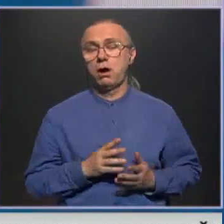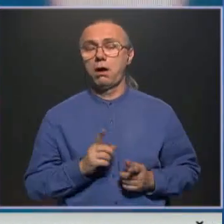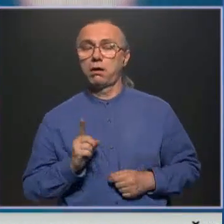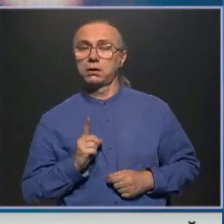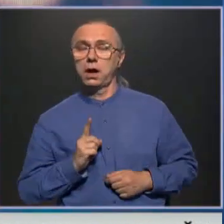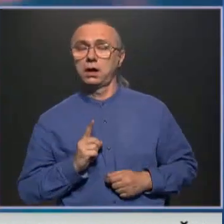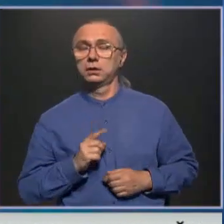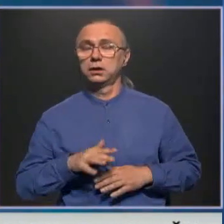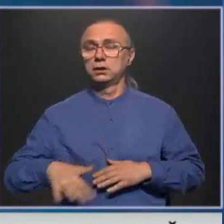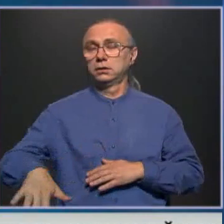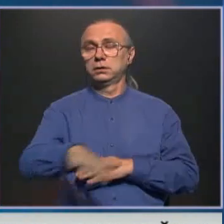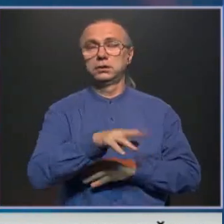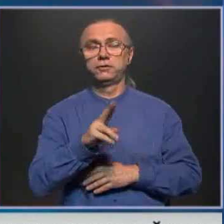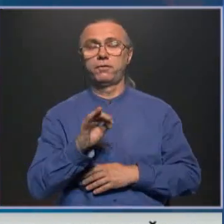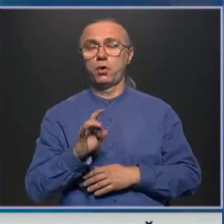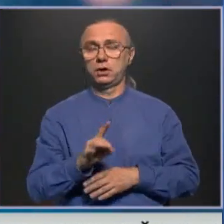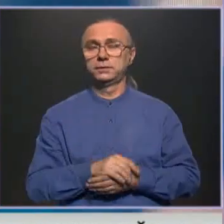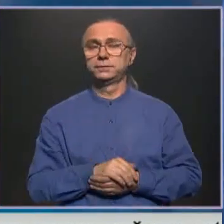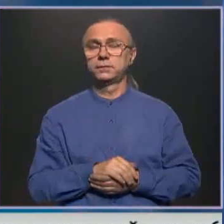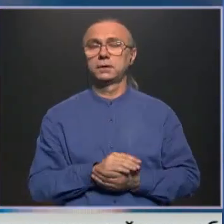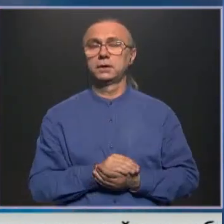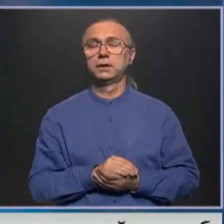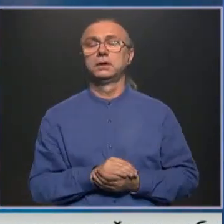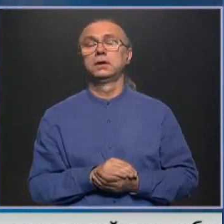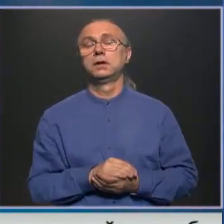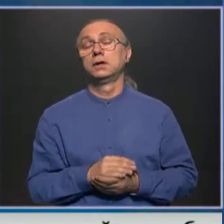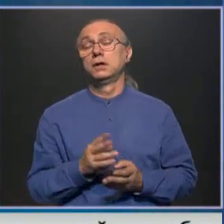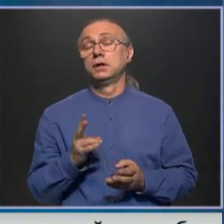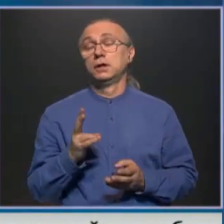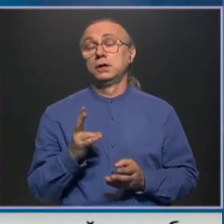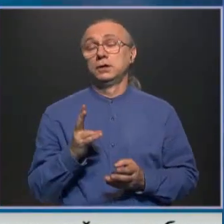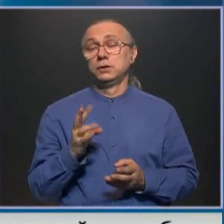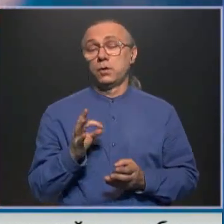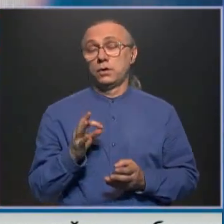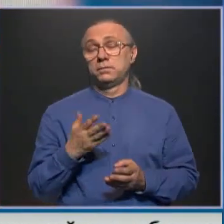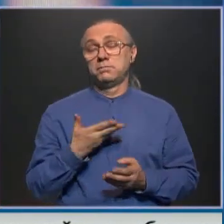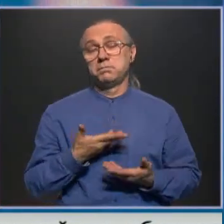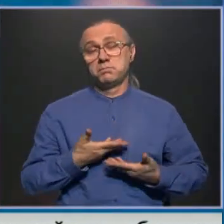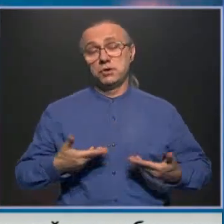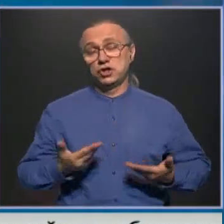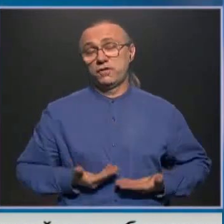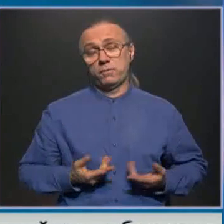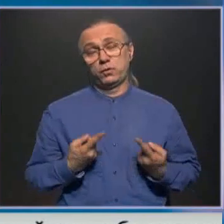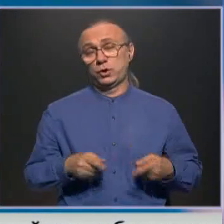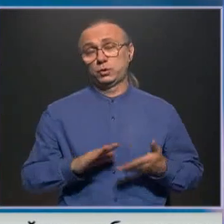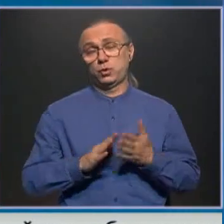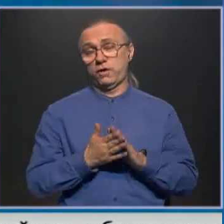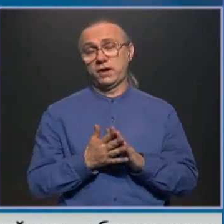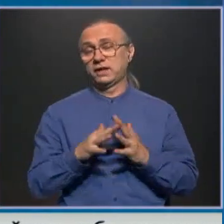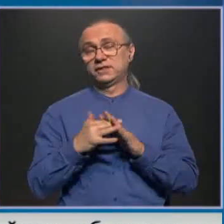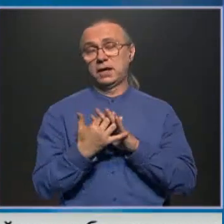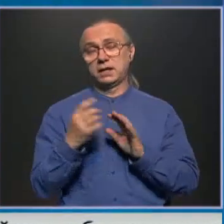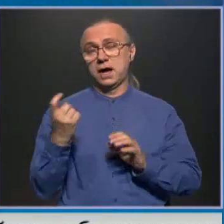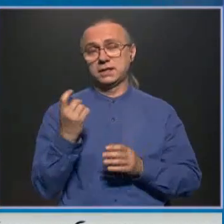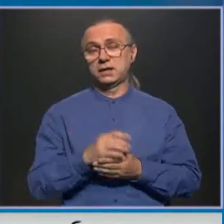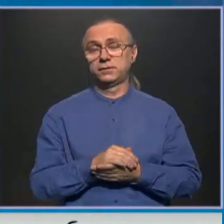мышей уже внутри жилища ловит. Но все-таки мы живем немножко в других не сельскохозяйственных условиях, и поэтому что